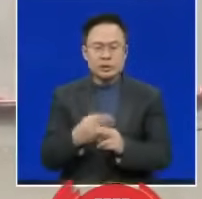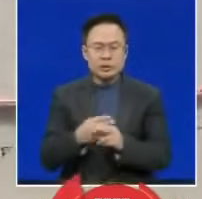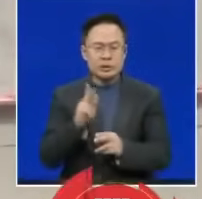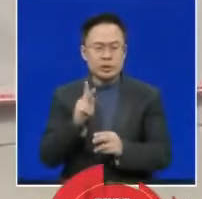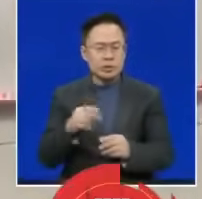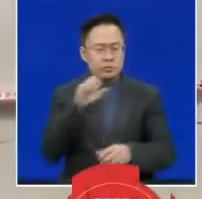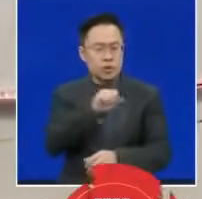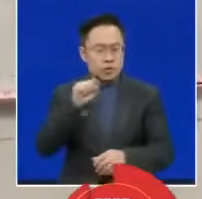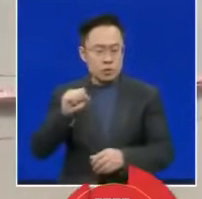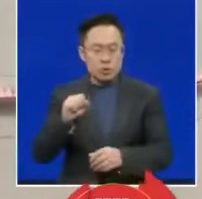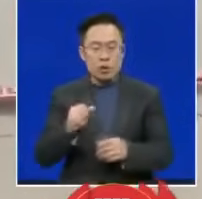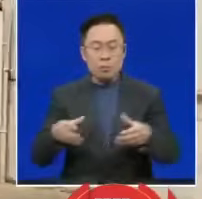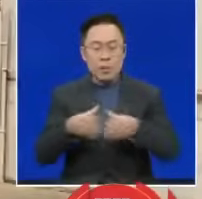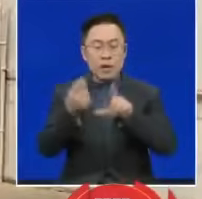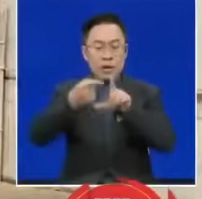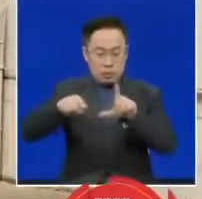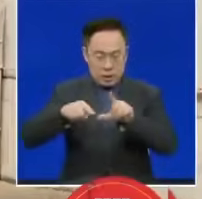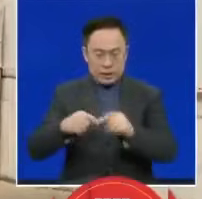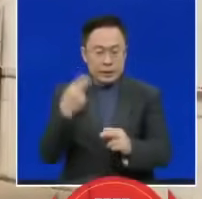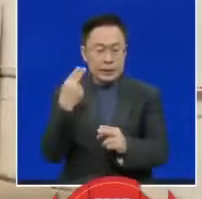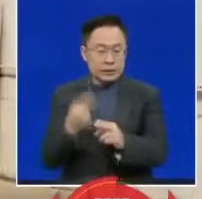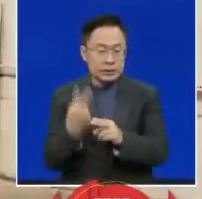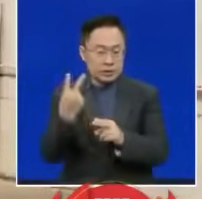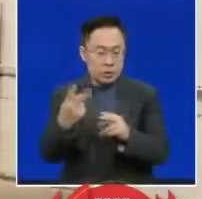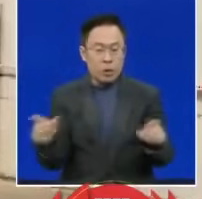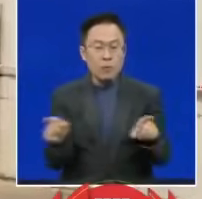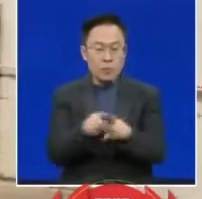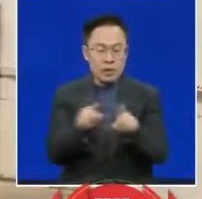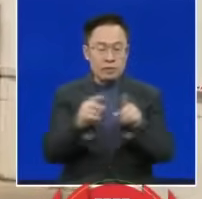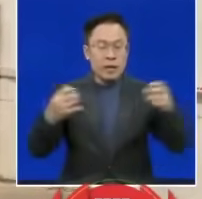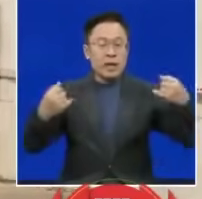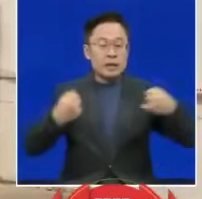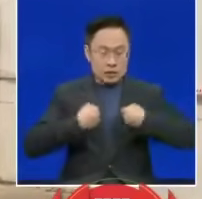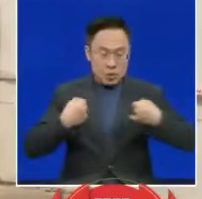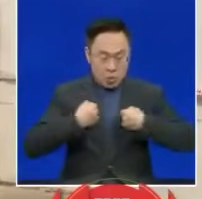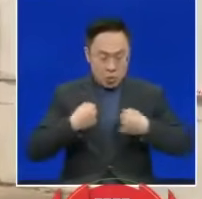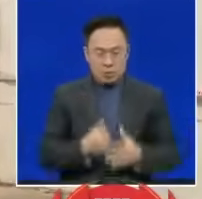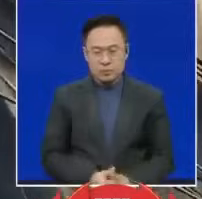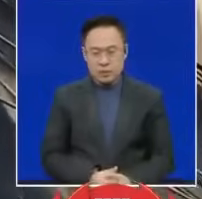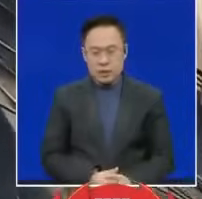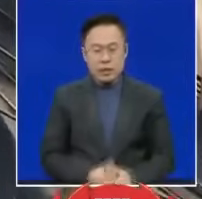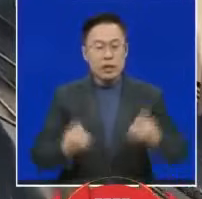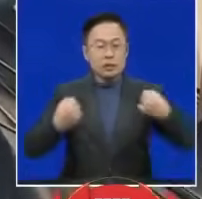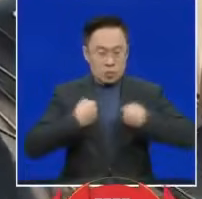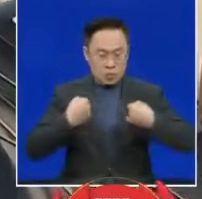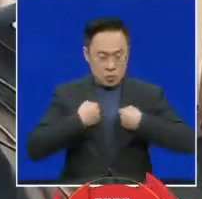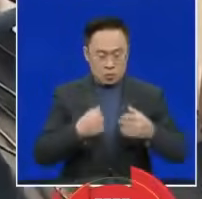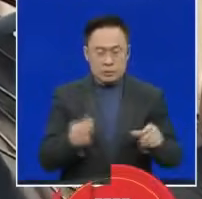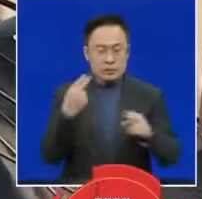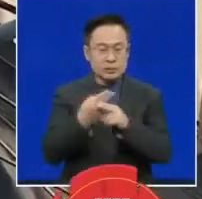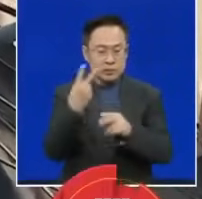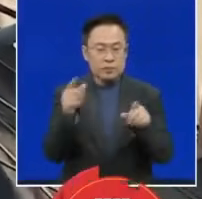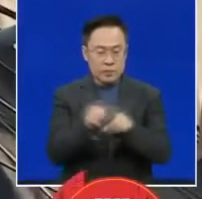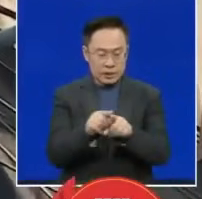พรรคก้าไกลนามสกุลดันไปนามสกุลเดียวกับคนที่เอ่อตำรวจออกหมายจับอยู่ตอนนี้ก็คือ